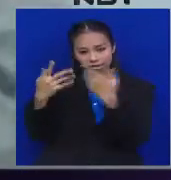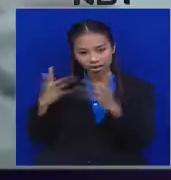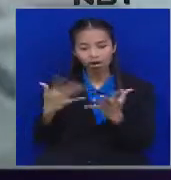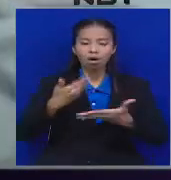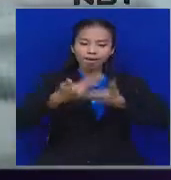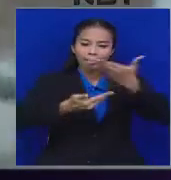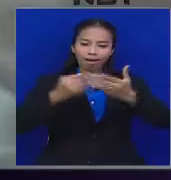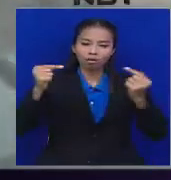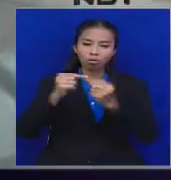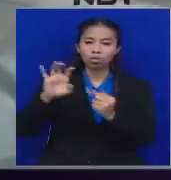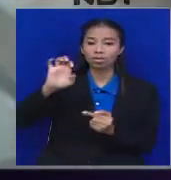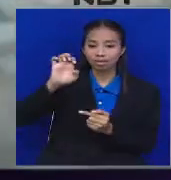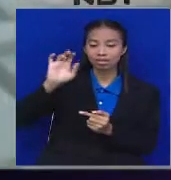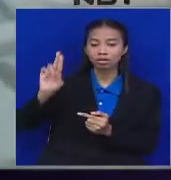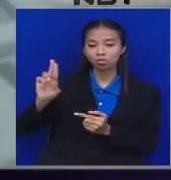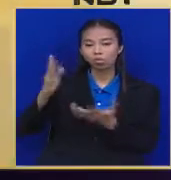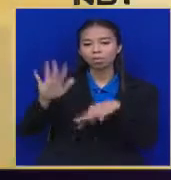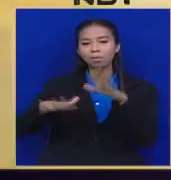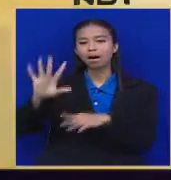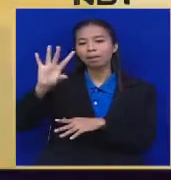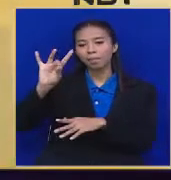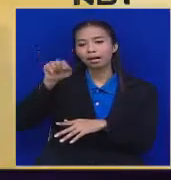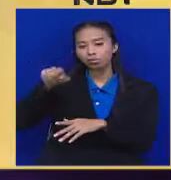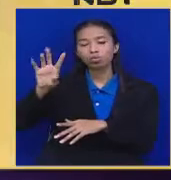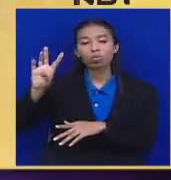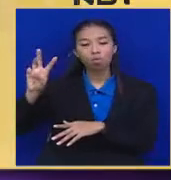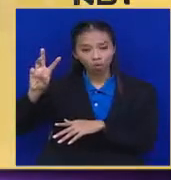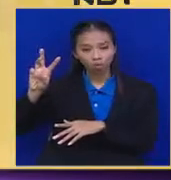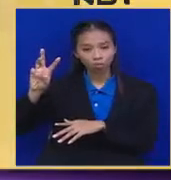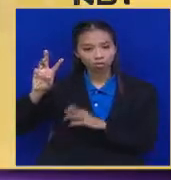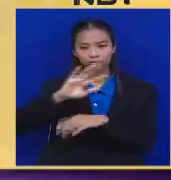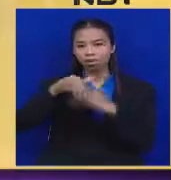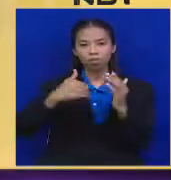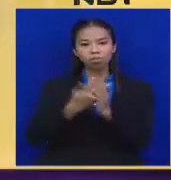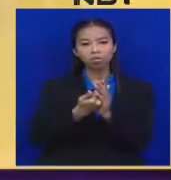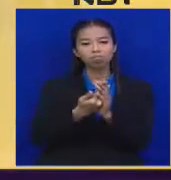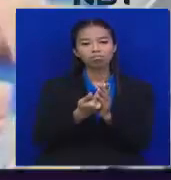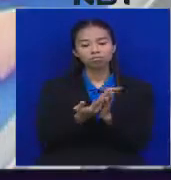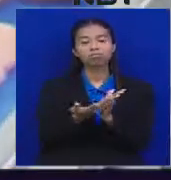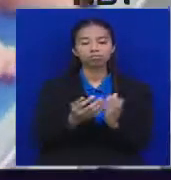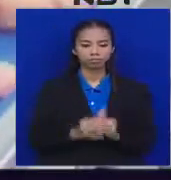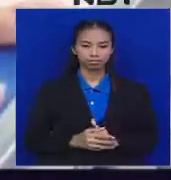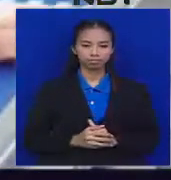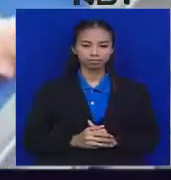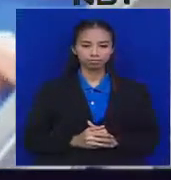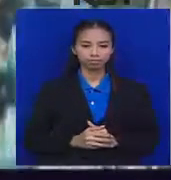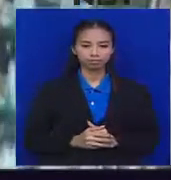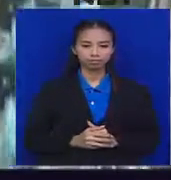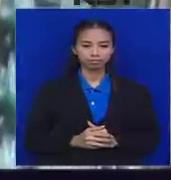ากับ EU ที่ไม่รวมอังกฤษเพียงร้อยละ 8.6 ของมูลค่าการส่งออกทั้งหมดเท่านั้นค่ะ